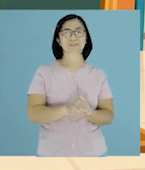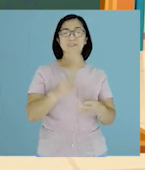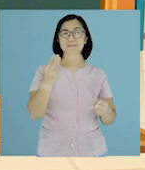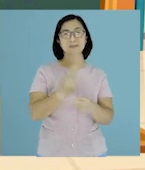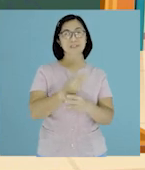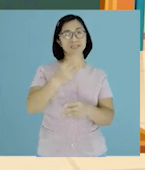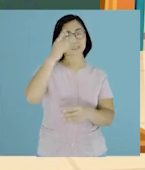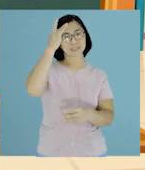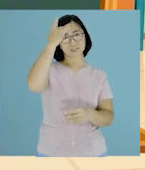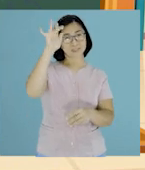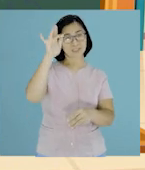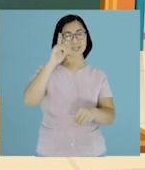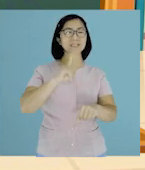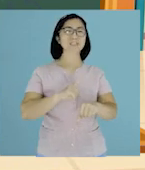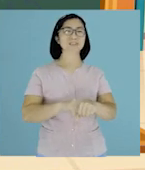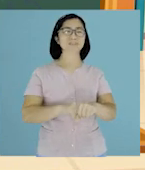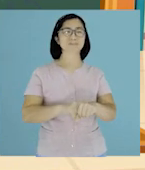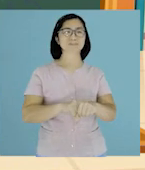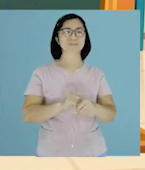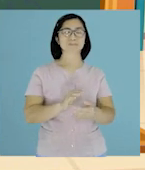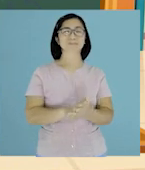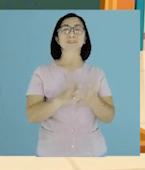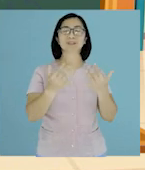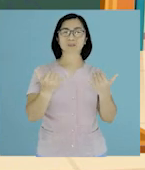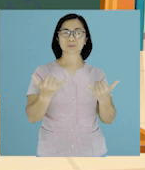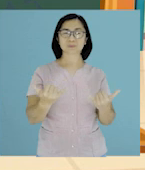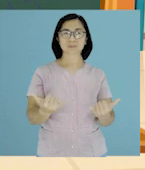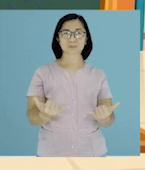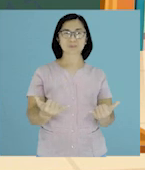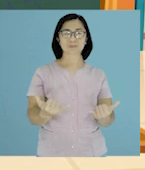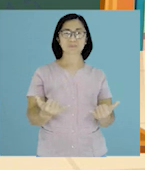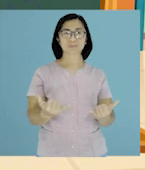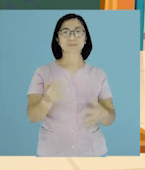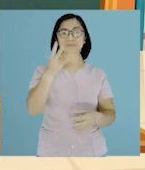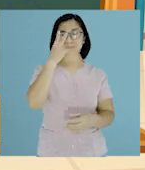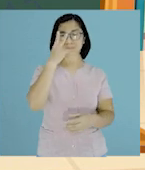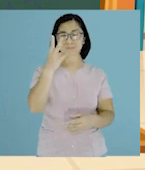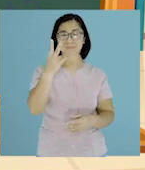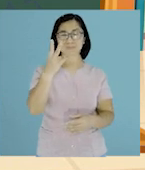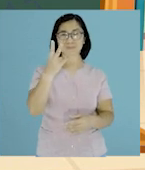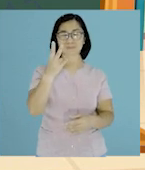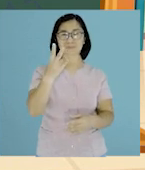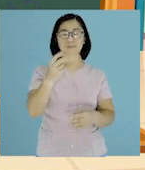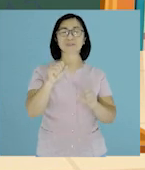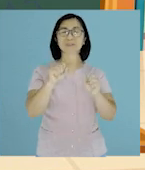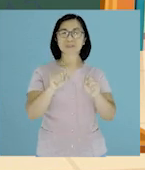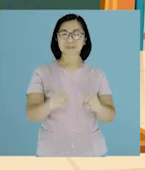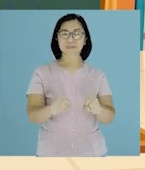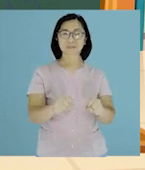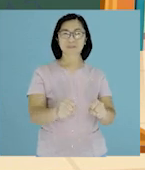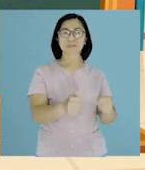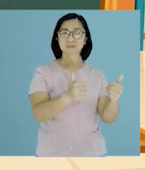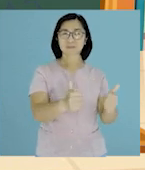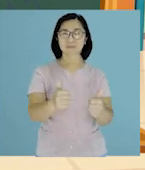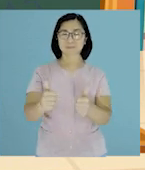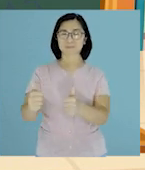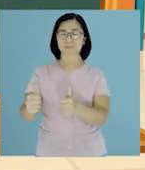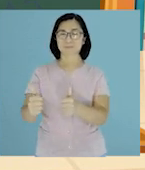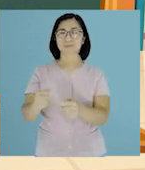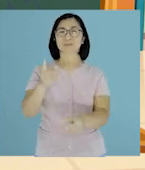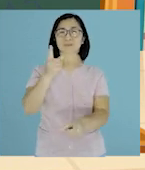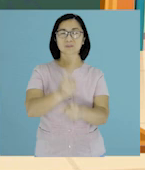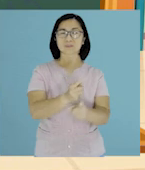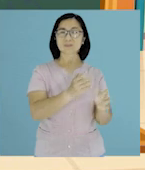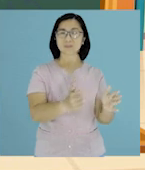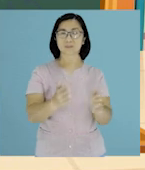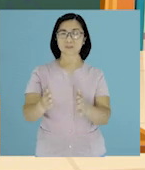It's MathaLino time! Ngayon, titingnan ko kung kaya ninyong ayusin sa tamang order ang mga